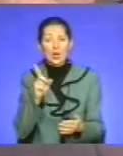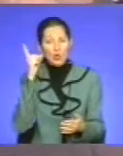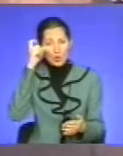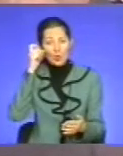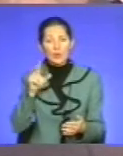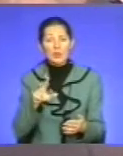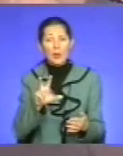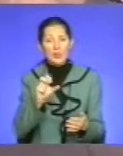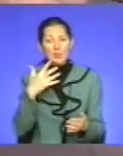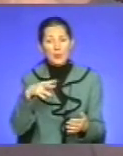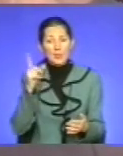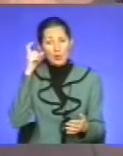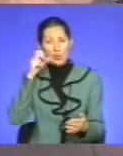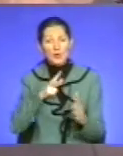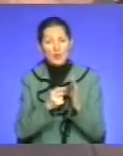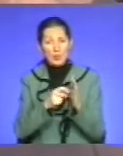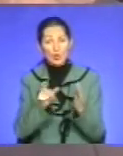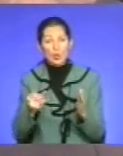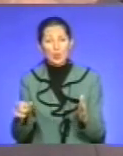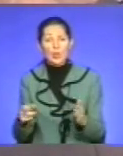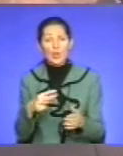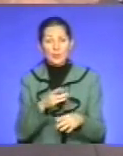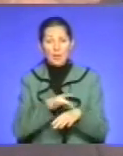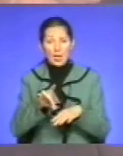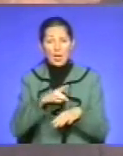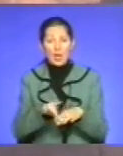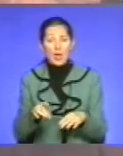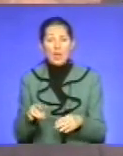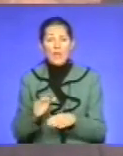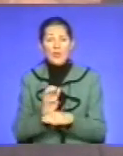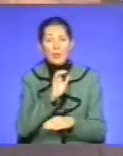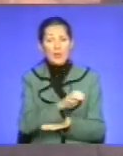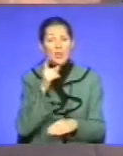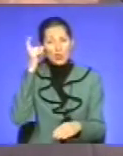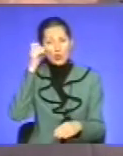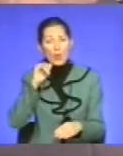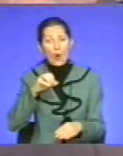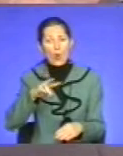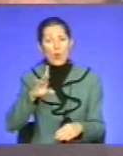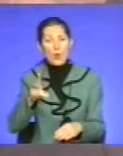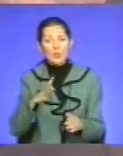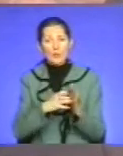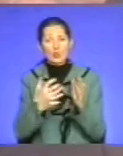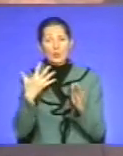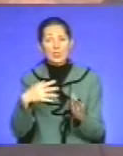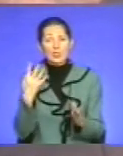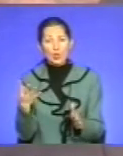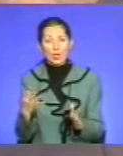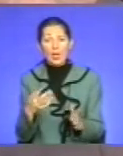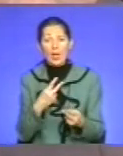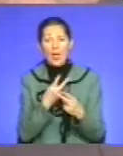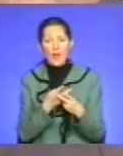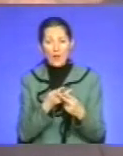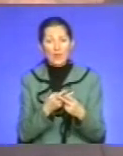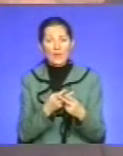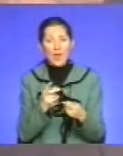Чортківській – 800. Кривавий етап організували Шорткова на Умань, 954 в'язні, піший похід в липні.